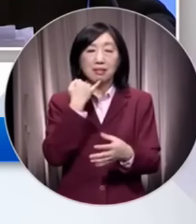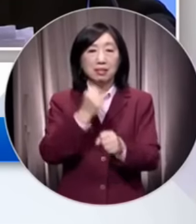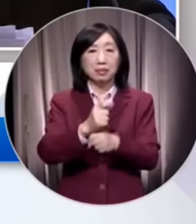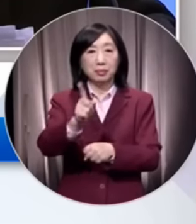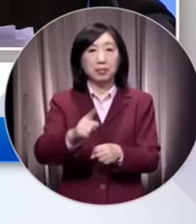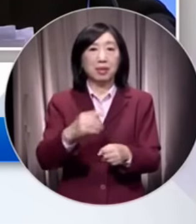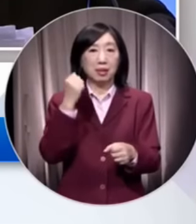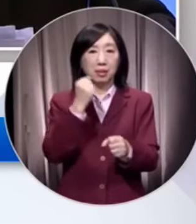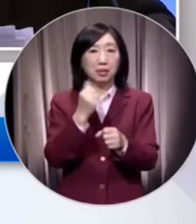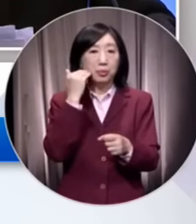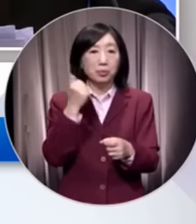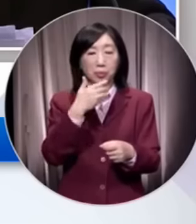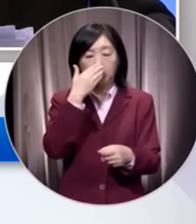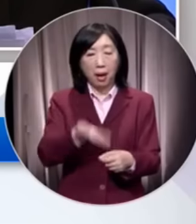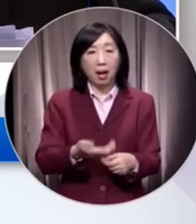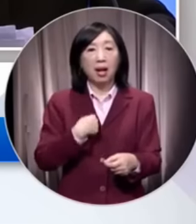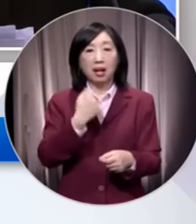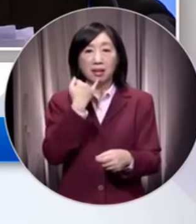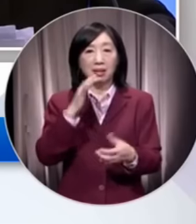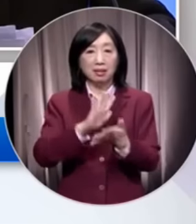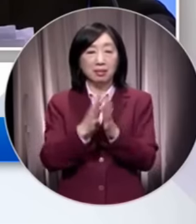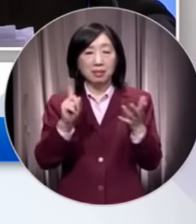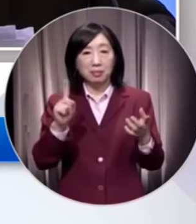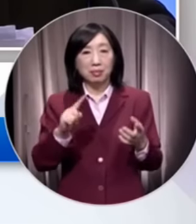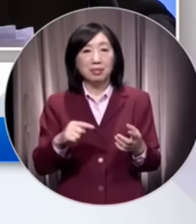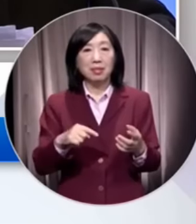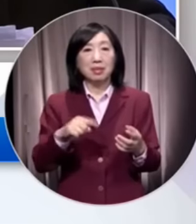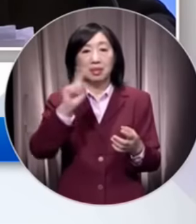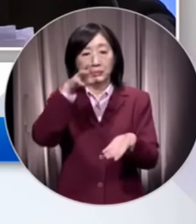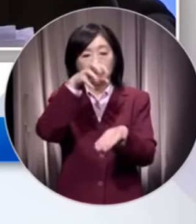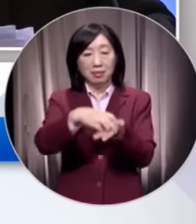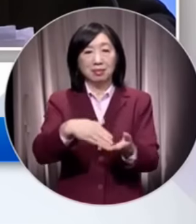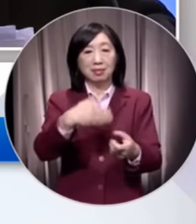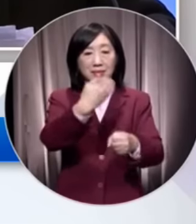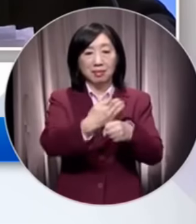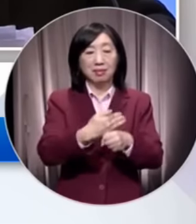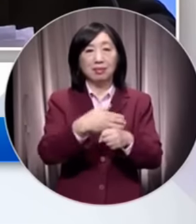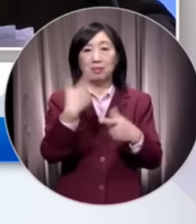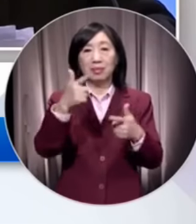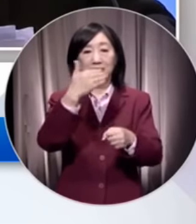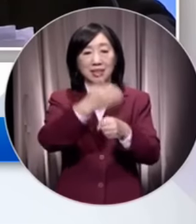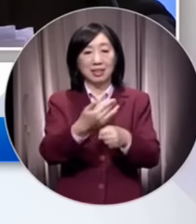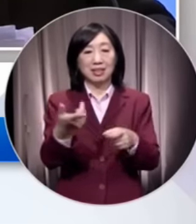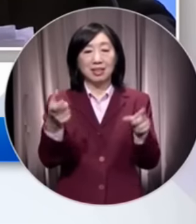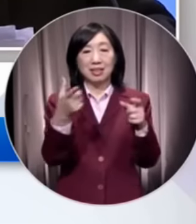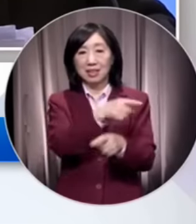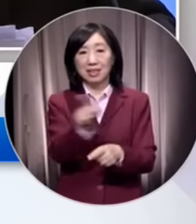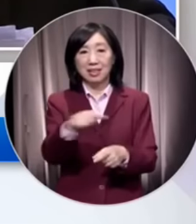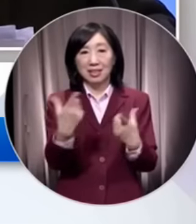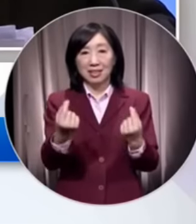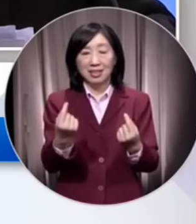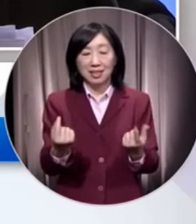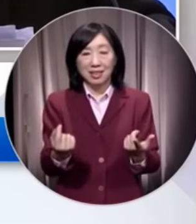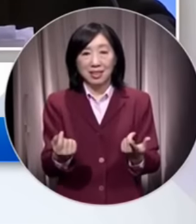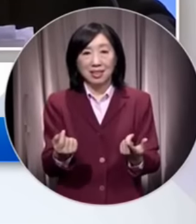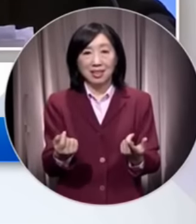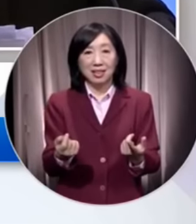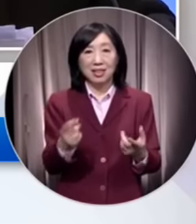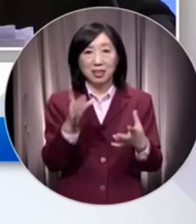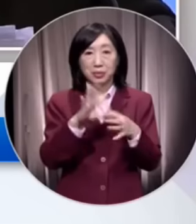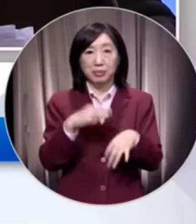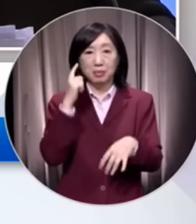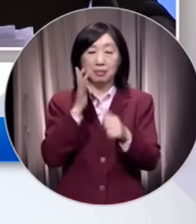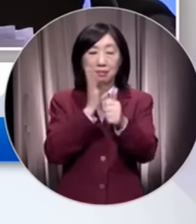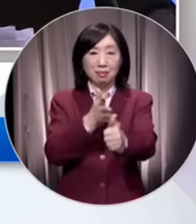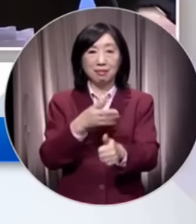要怎么负责，来证明不会变成马总统 2.0。 请您认为到底未